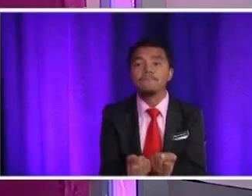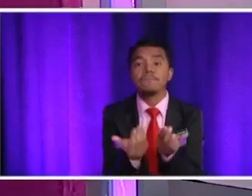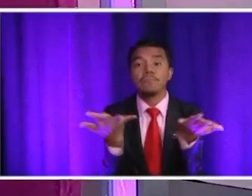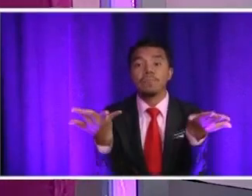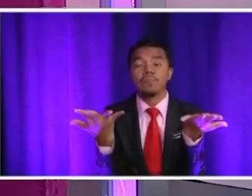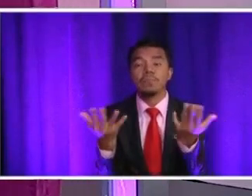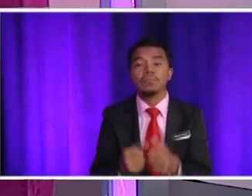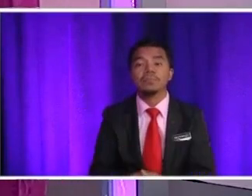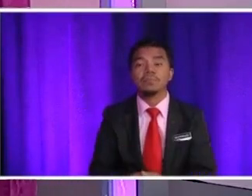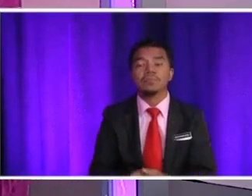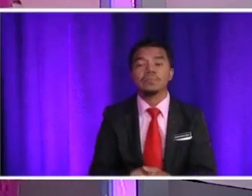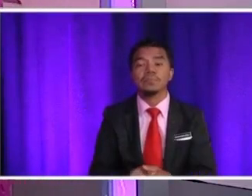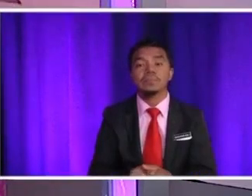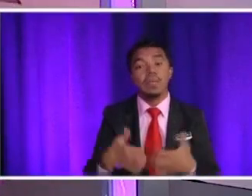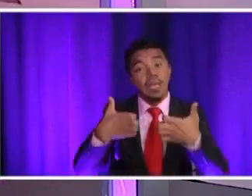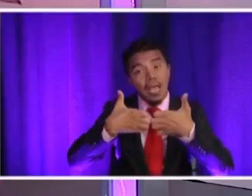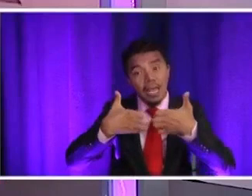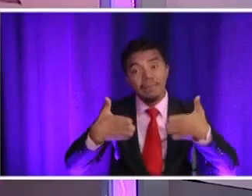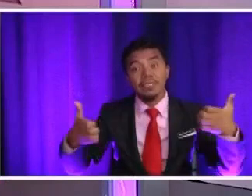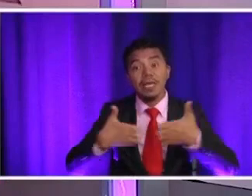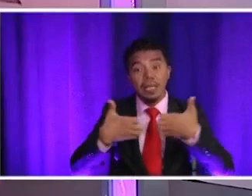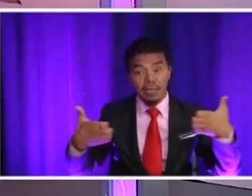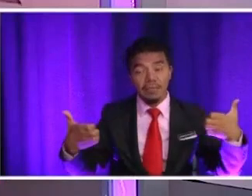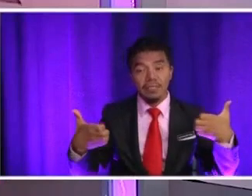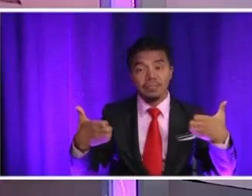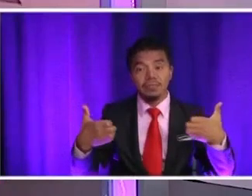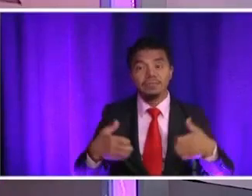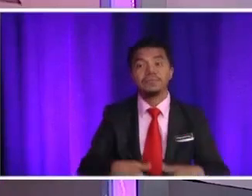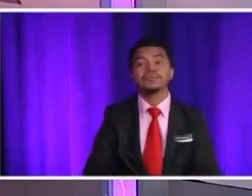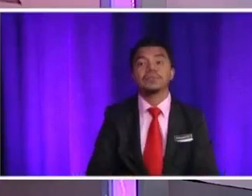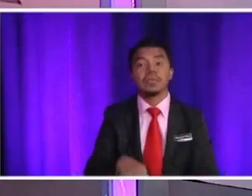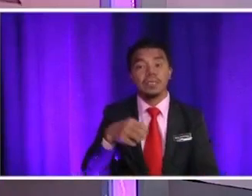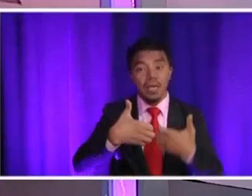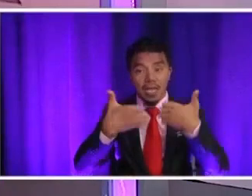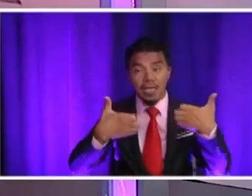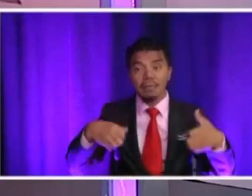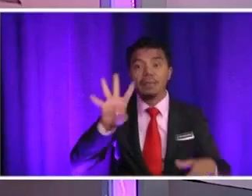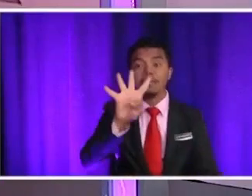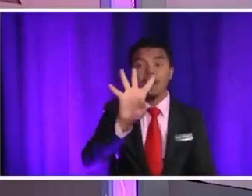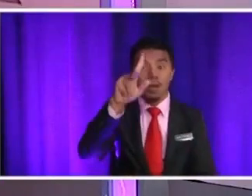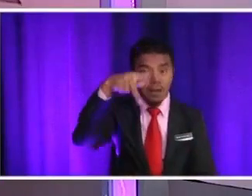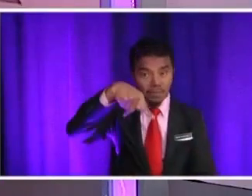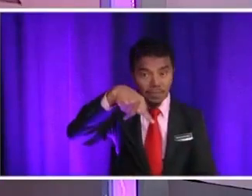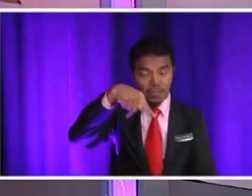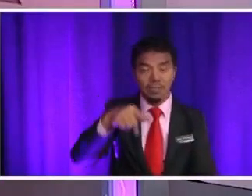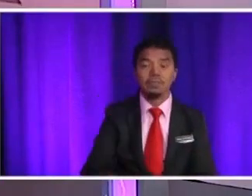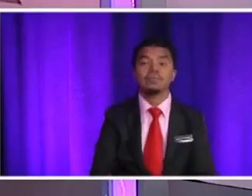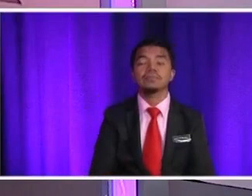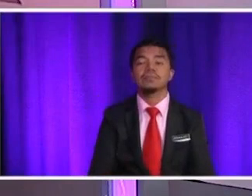mereka nak memasarkan produk mereka dengan lebih baik. Okey, iaitu dengan mengamalkan dengan 4P. Jangan tinggal 4P ini